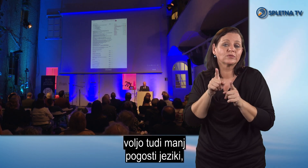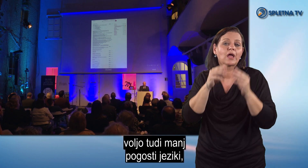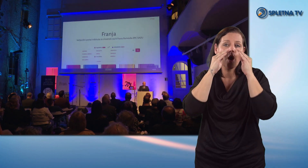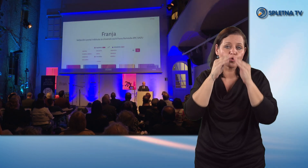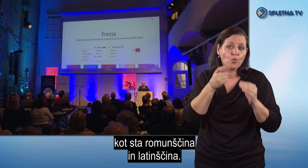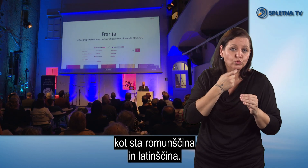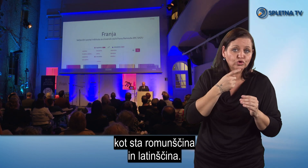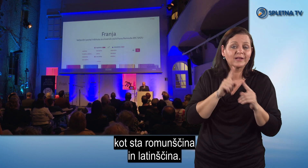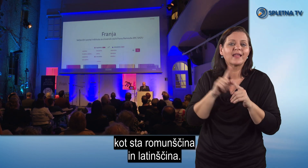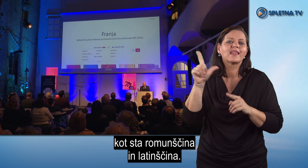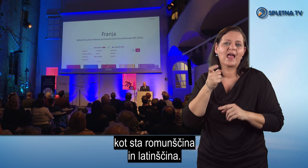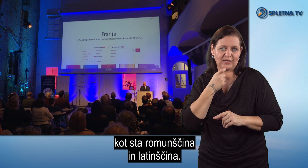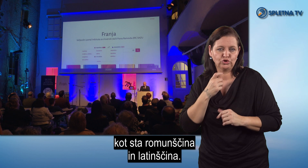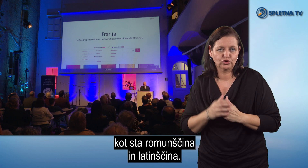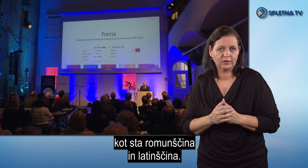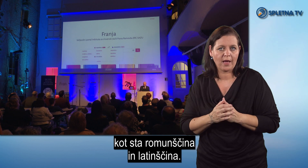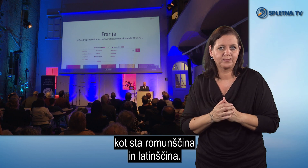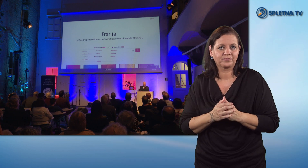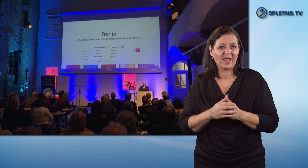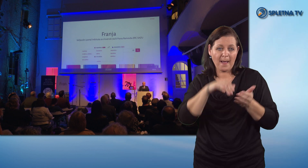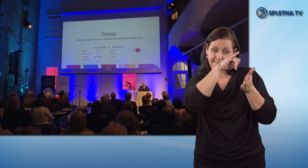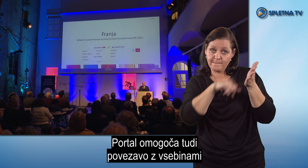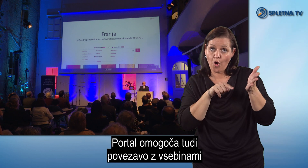jeziki, kot sta romunščina in latinščina.